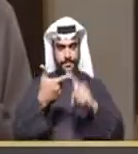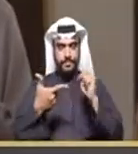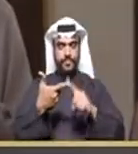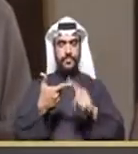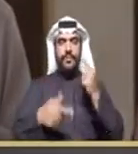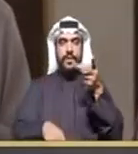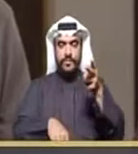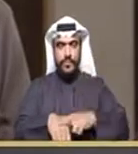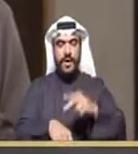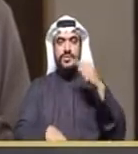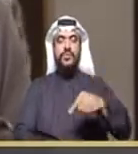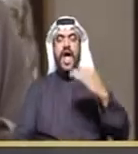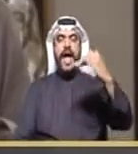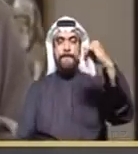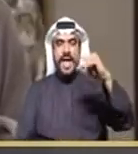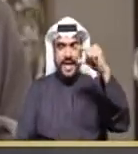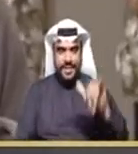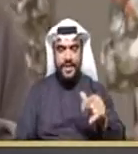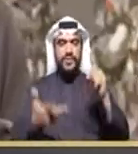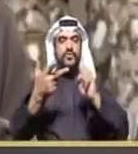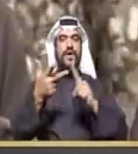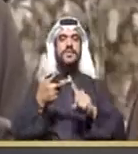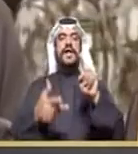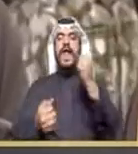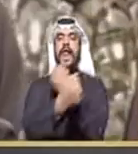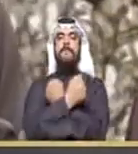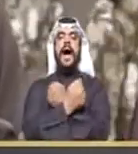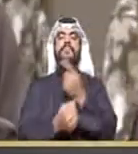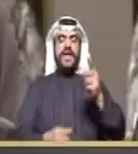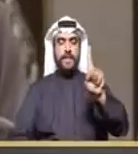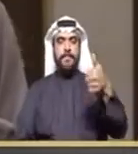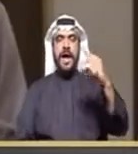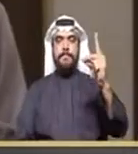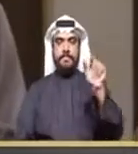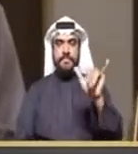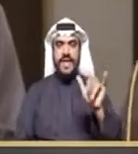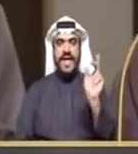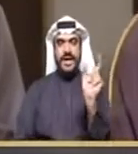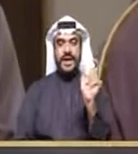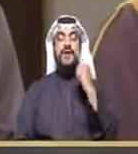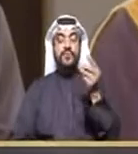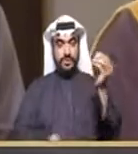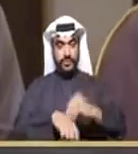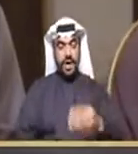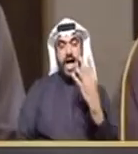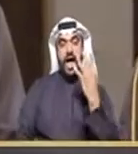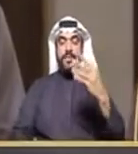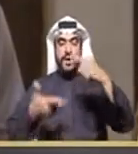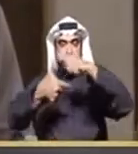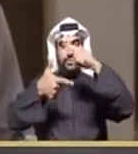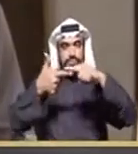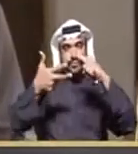والأخ النائب الحميدي السبيعي والأخ النائب عبد الوهاب البابطين، مكون من 4